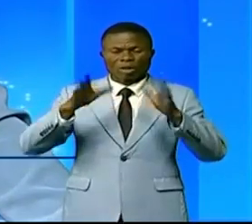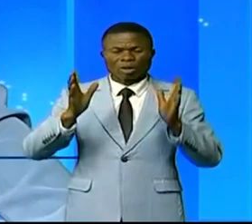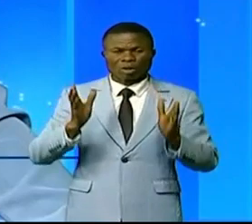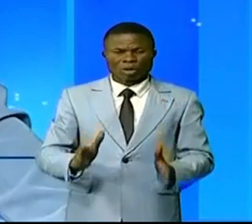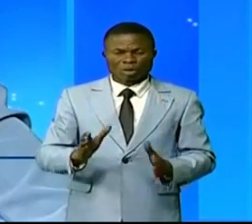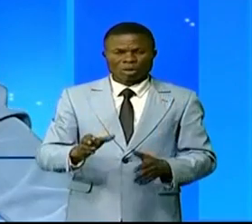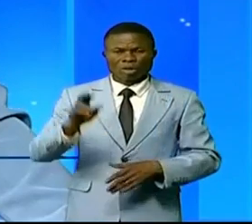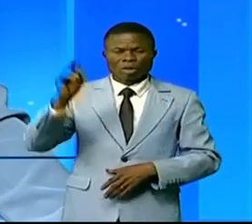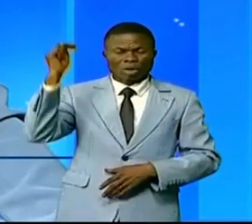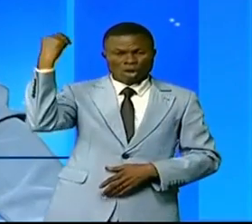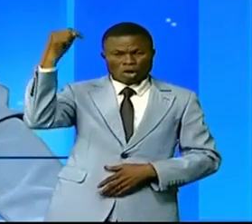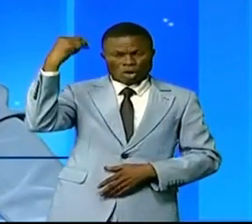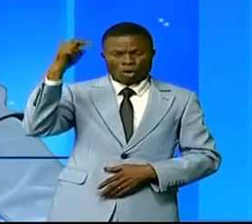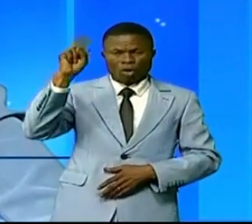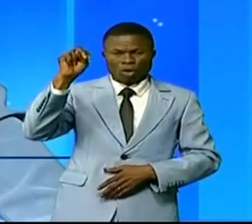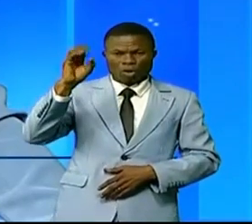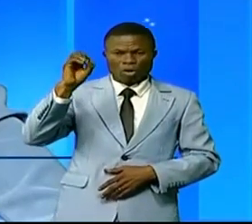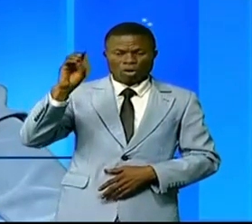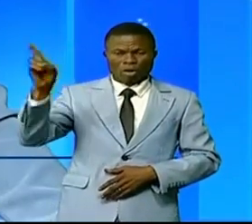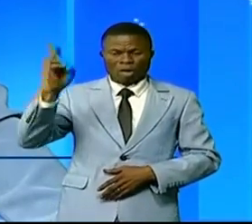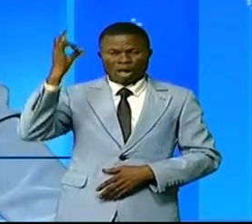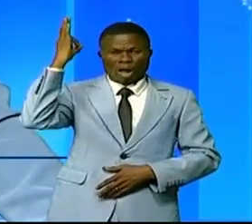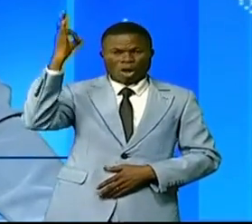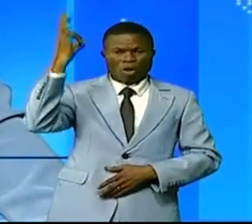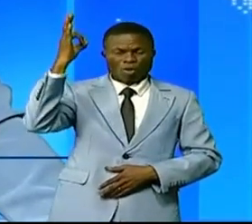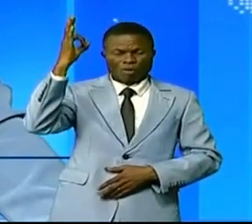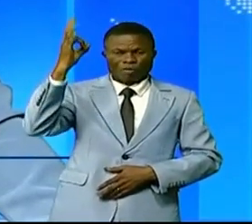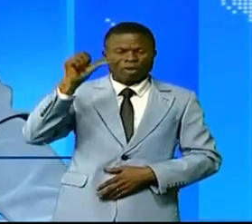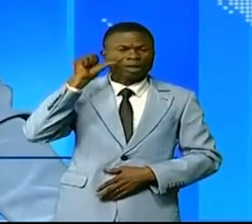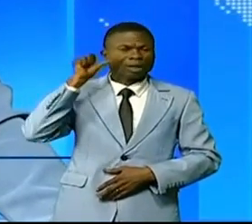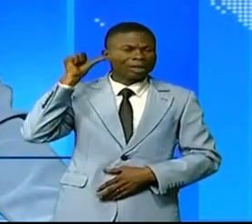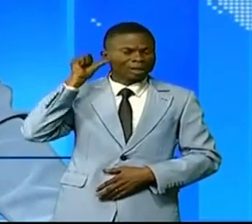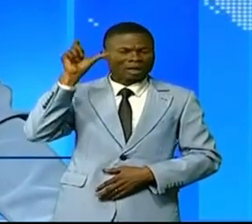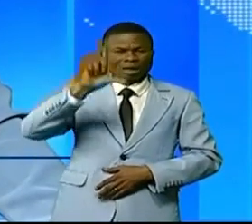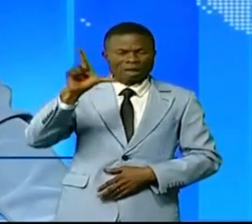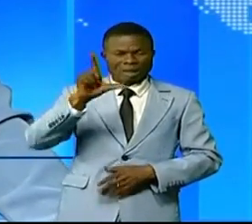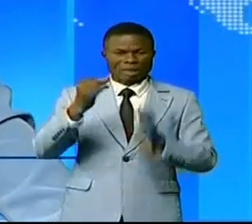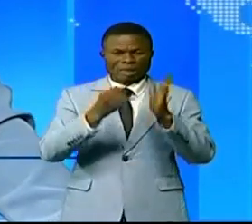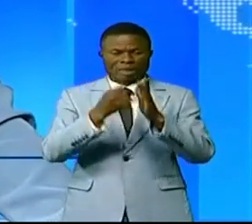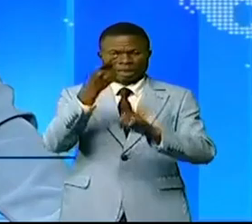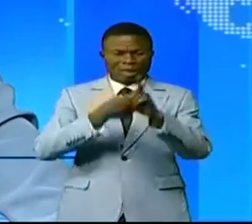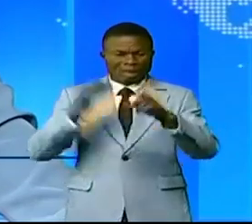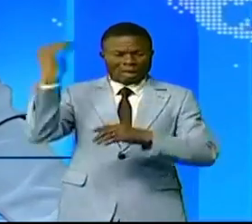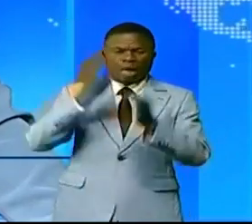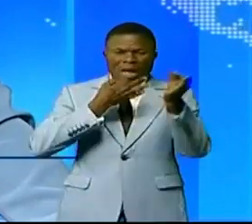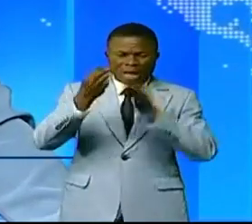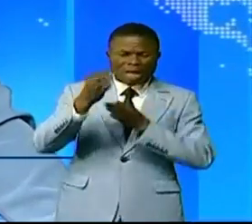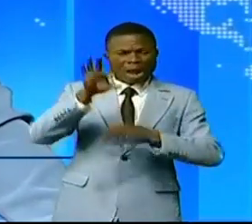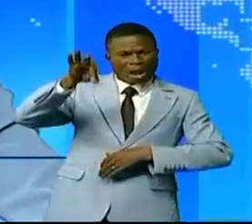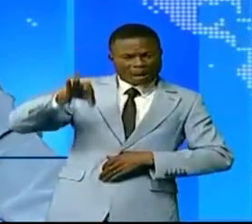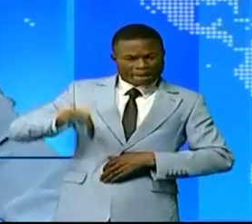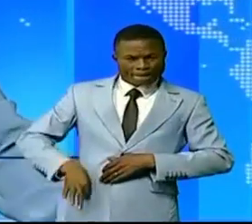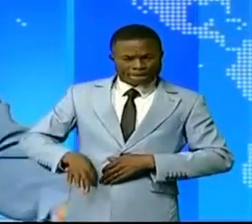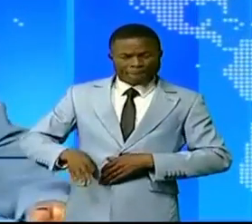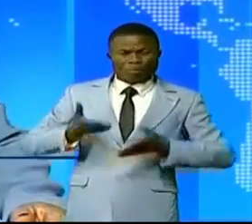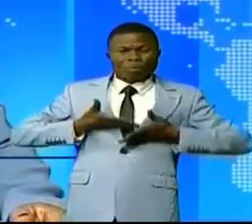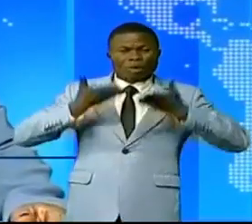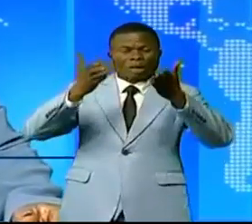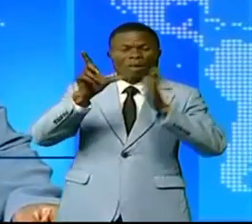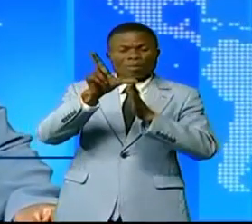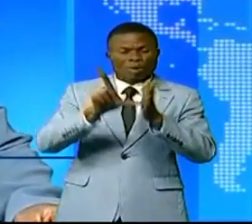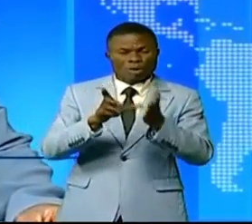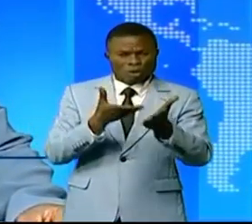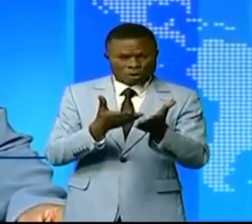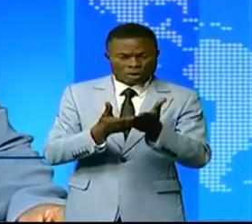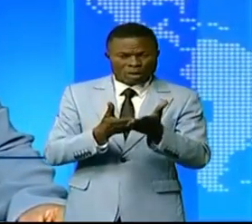Noël Tchani a donné une conférence de presse lundi 6 décembre. C'était pour expliquer les avantages de sa proposition de loi